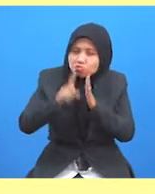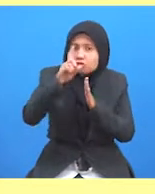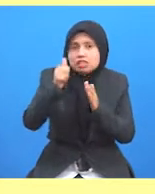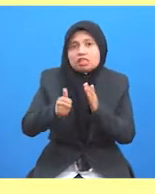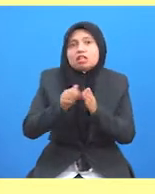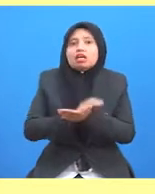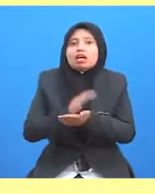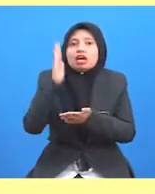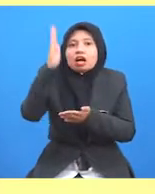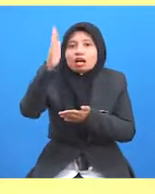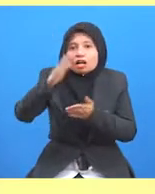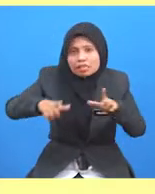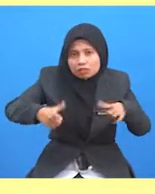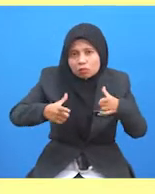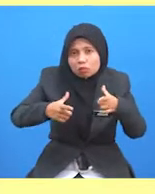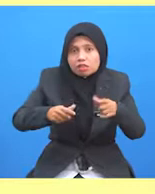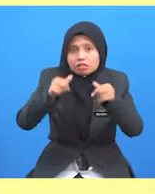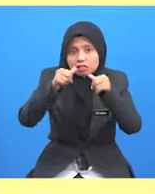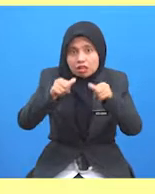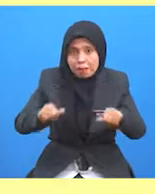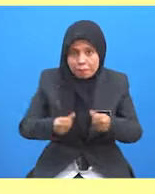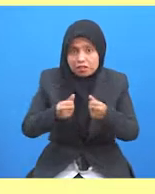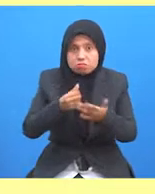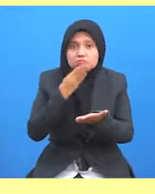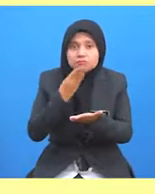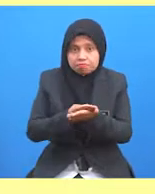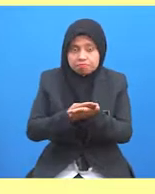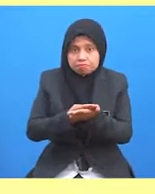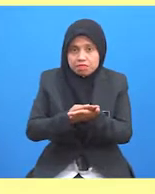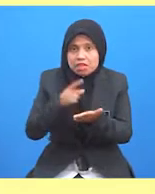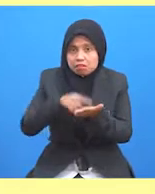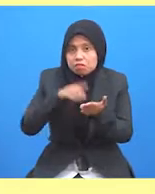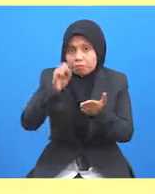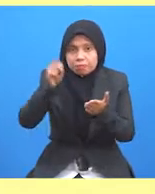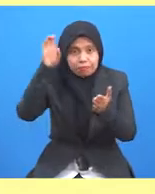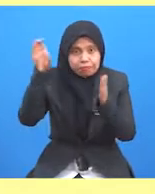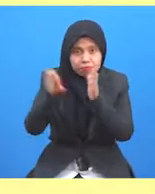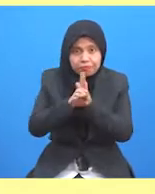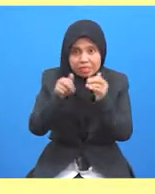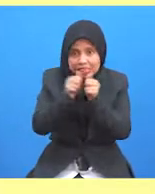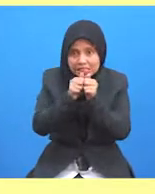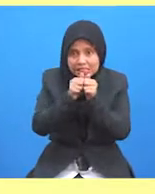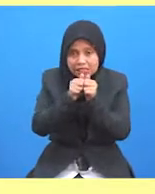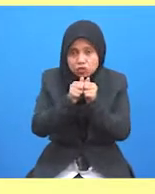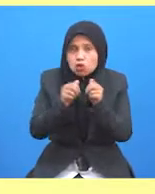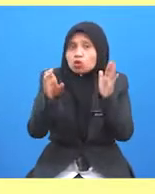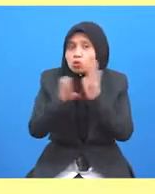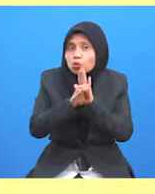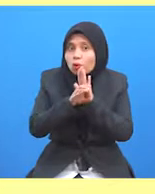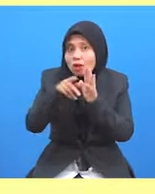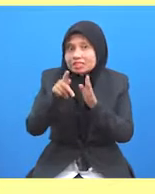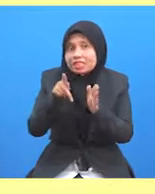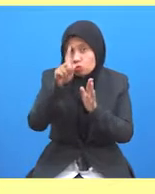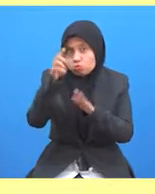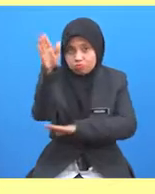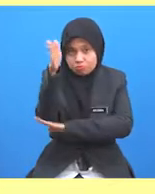keimanan. Seseorang yang mempunyai keimanan yang tinggi kepada Allah akan melakukan amal soleh.